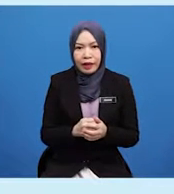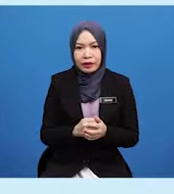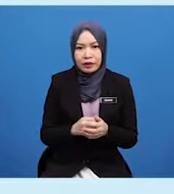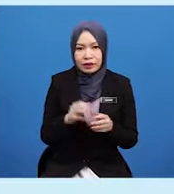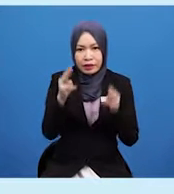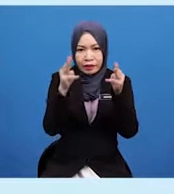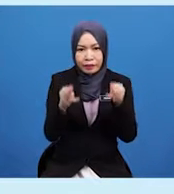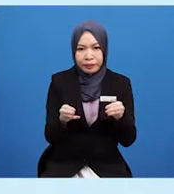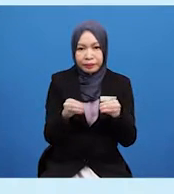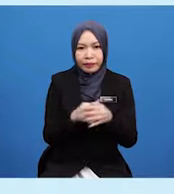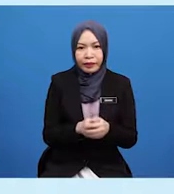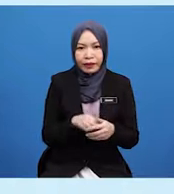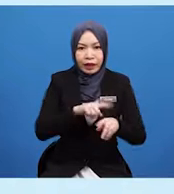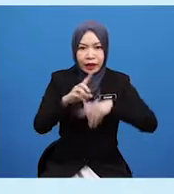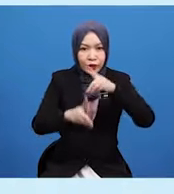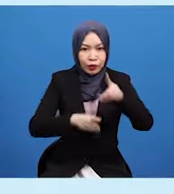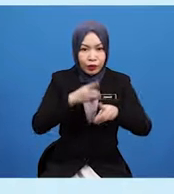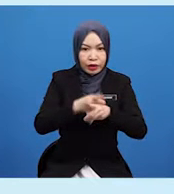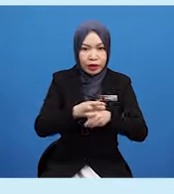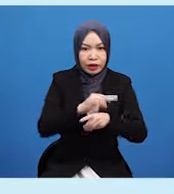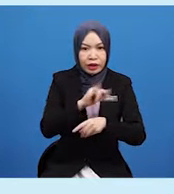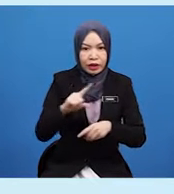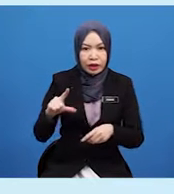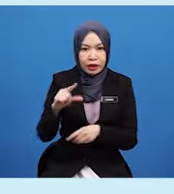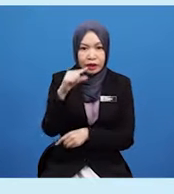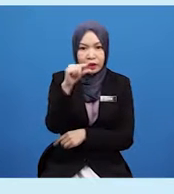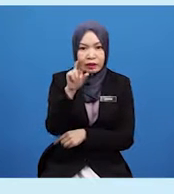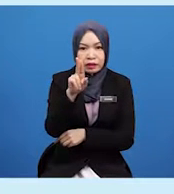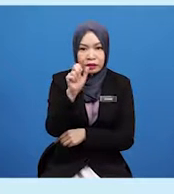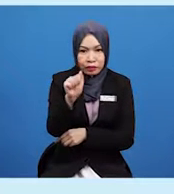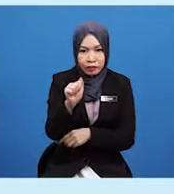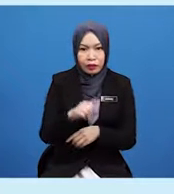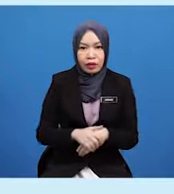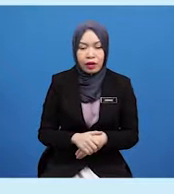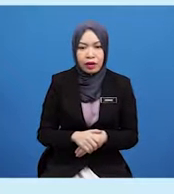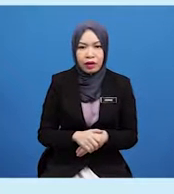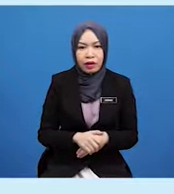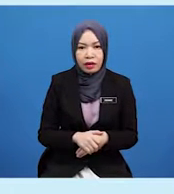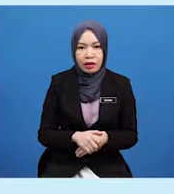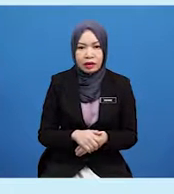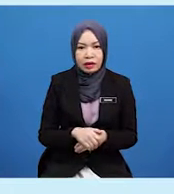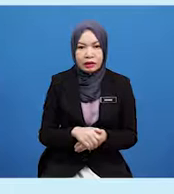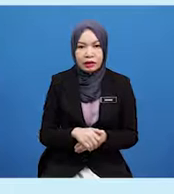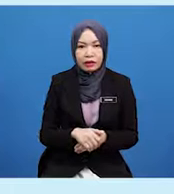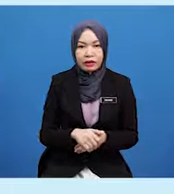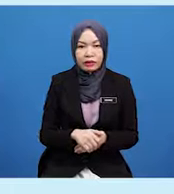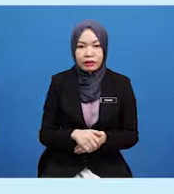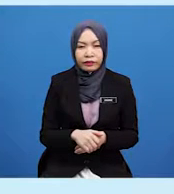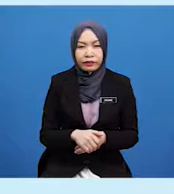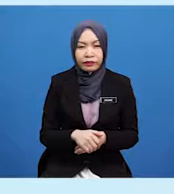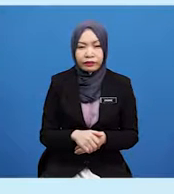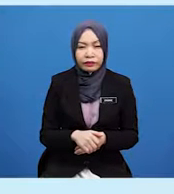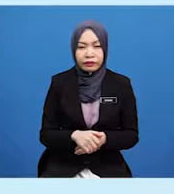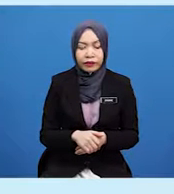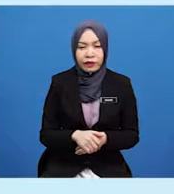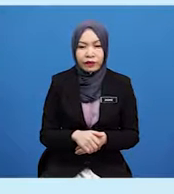yang pertama ialah gua sobe Dimanakah letaknya Ghost of you